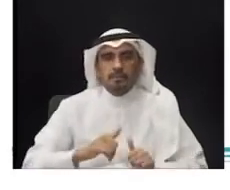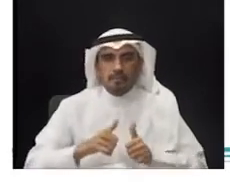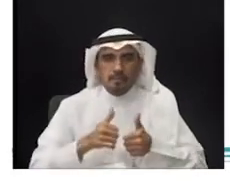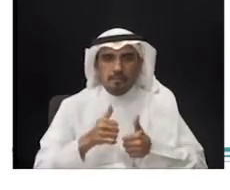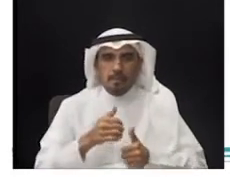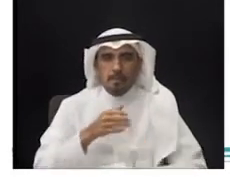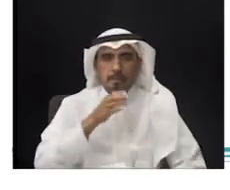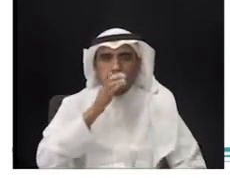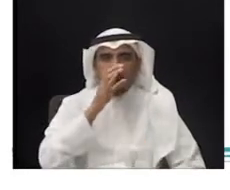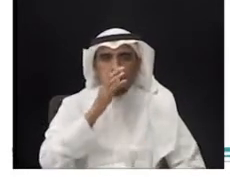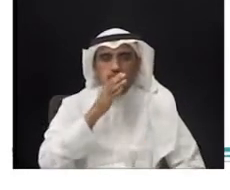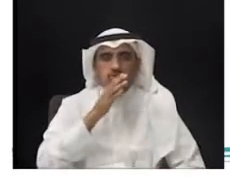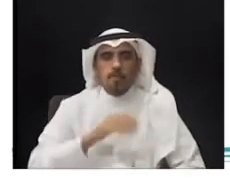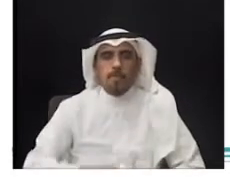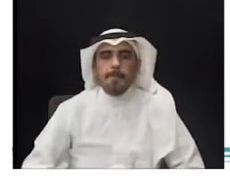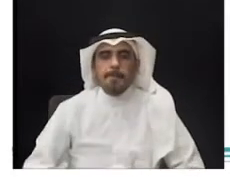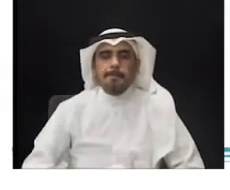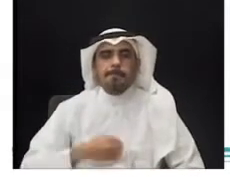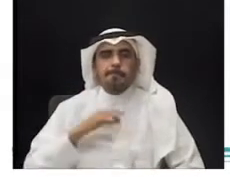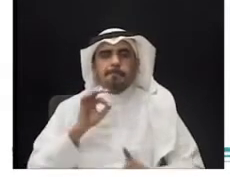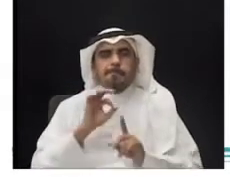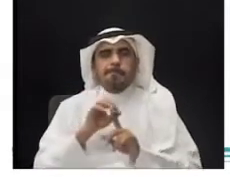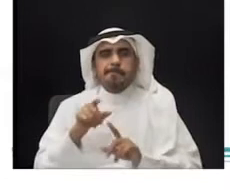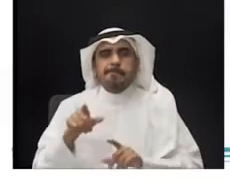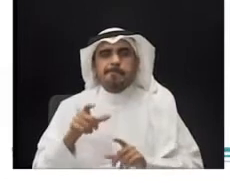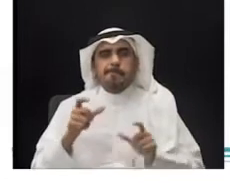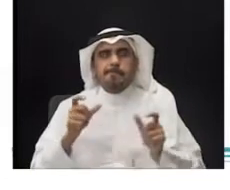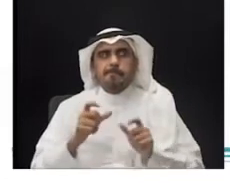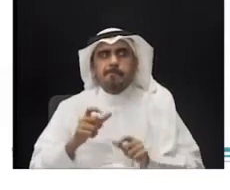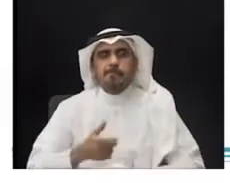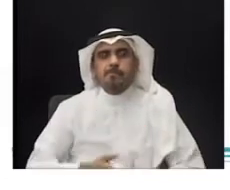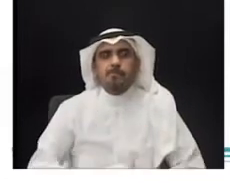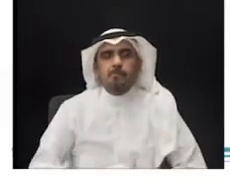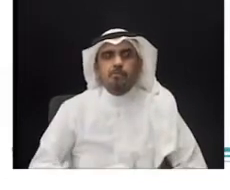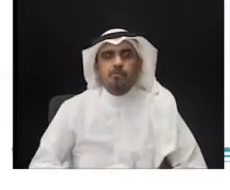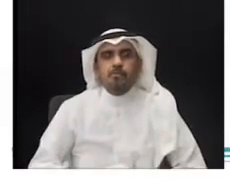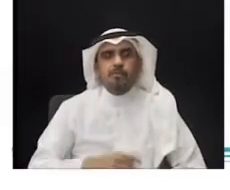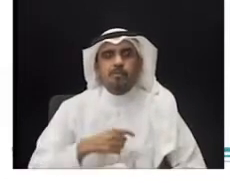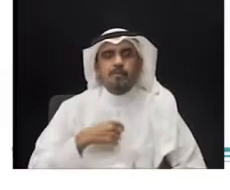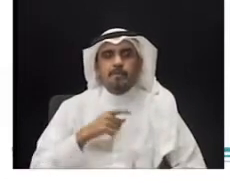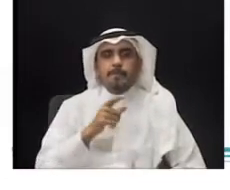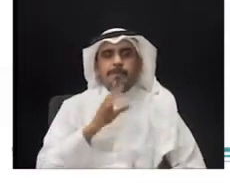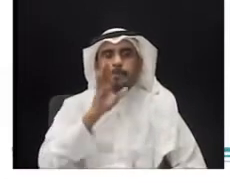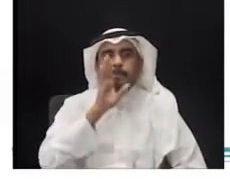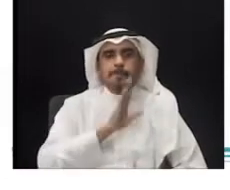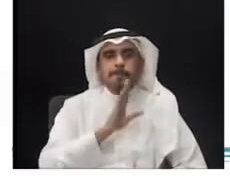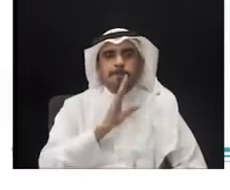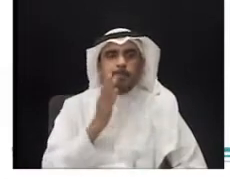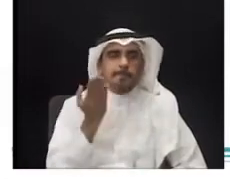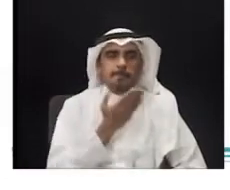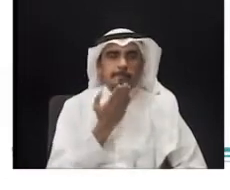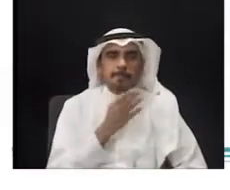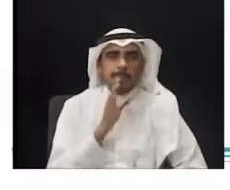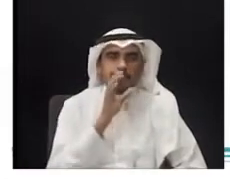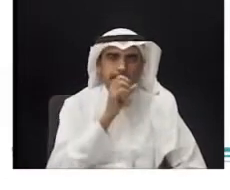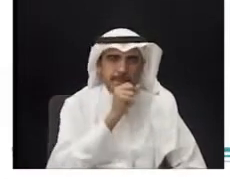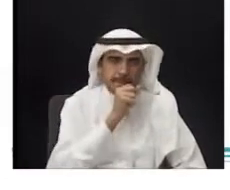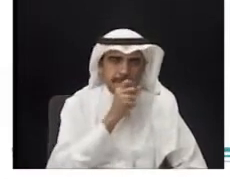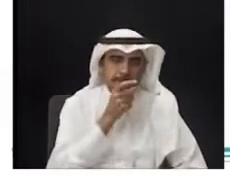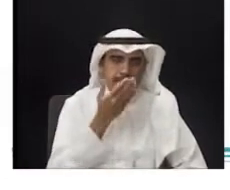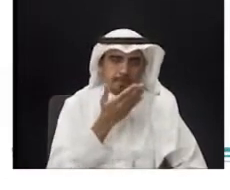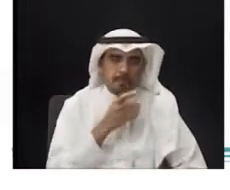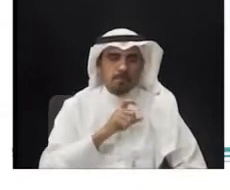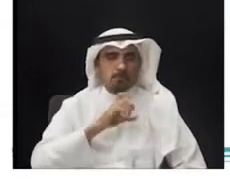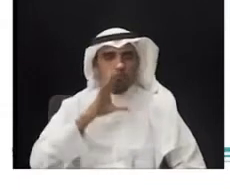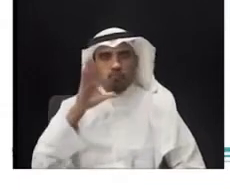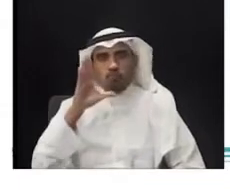في نص الانطلاق بعنوان ماء الشرب، نهدف من هذا النص أن نراعي مهارة القراءة الصامتة،